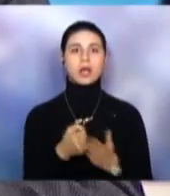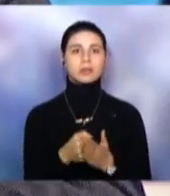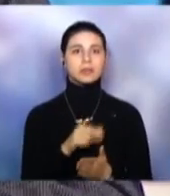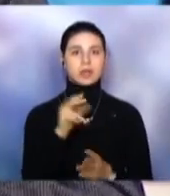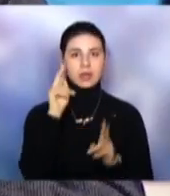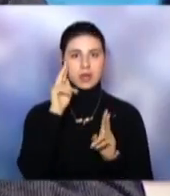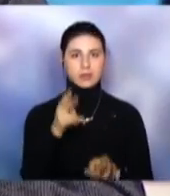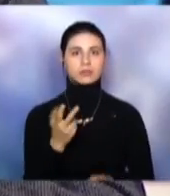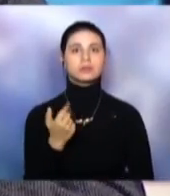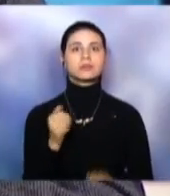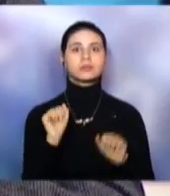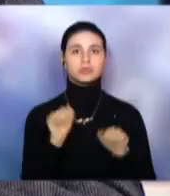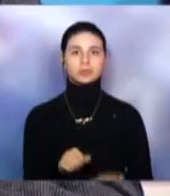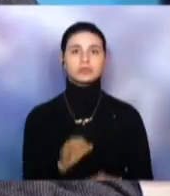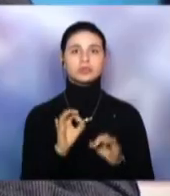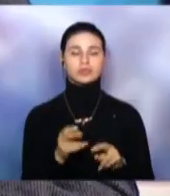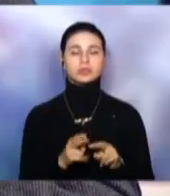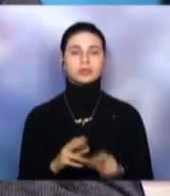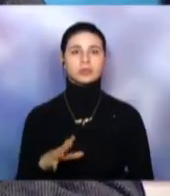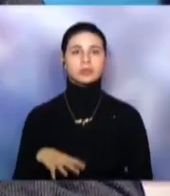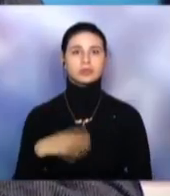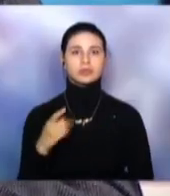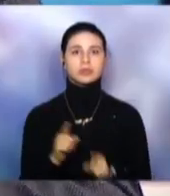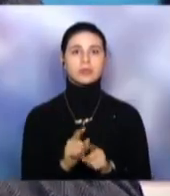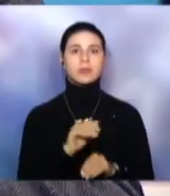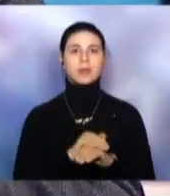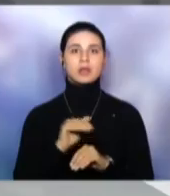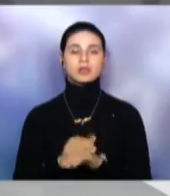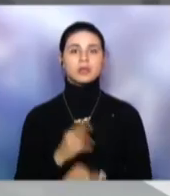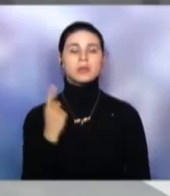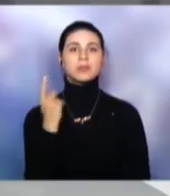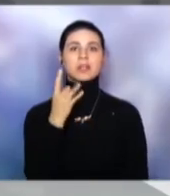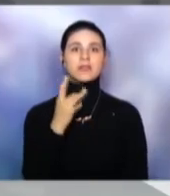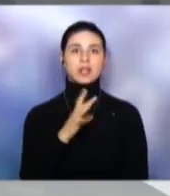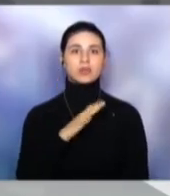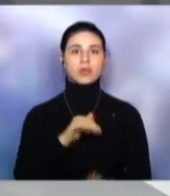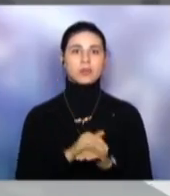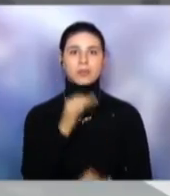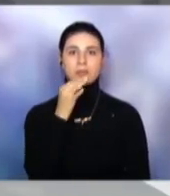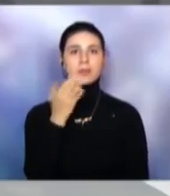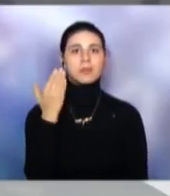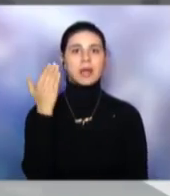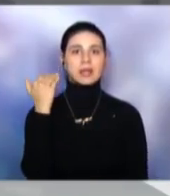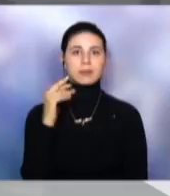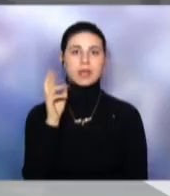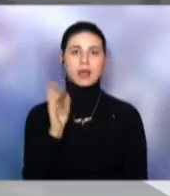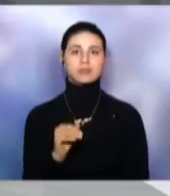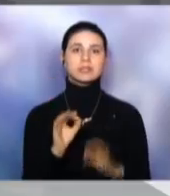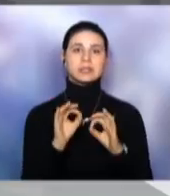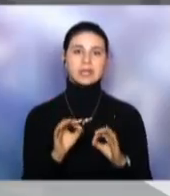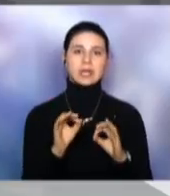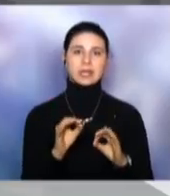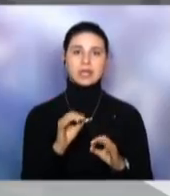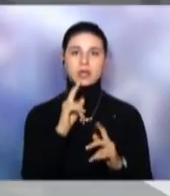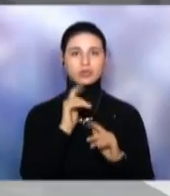ვიცოდით. თავისუფლად შესაძლებელია სწორედ ეს გახდეს მაპროვოცირებელი ფაქტორი, რომელსაც პირველად გამოამჟღავნოს მანამდე არსებული და დუნედი და ჩუმად